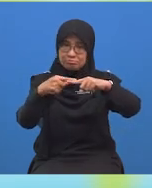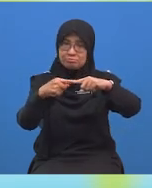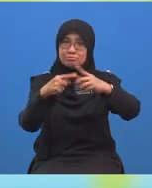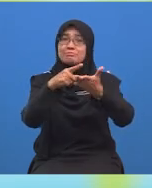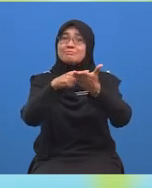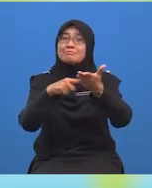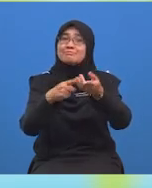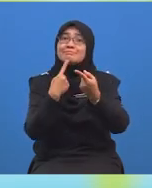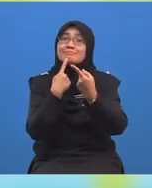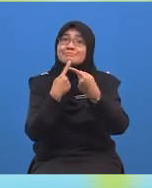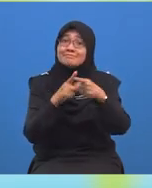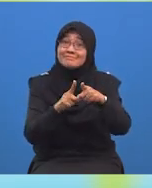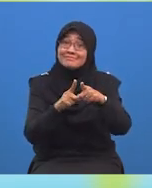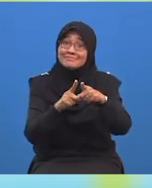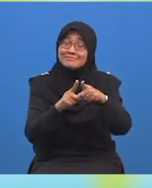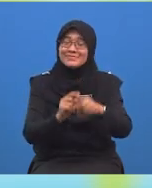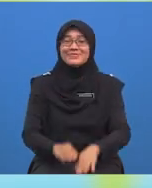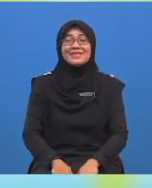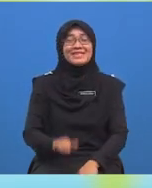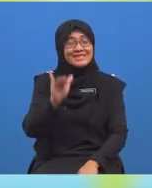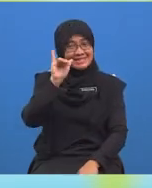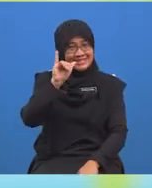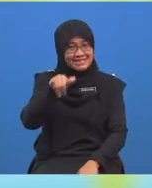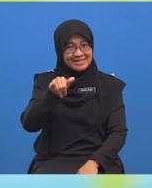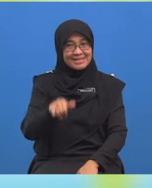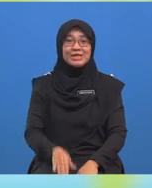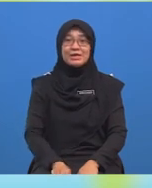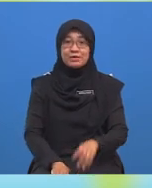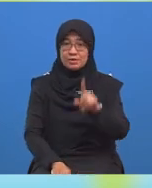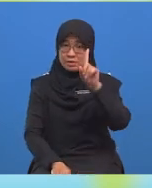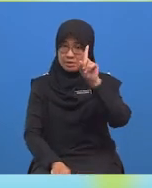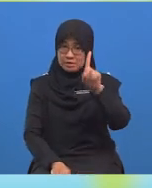Apa jawapannya ya murid-murid? Ya, betul.